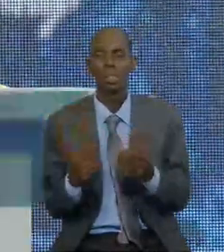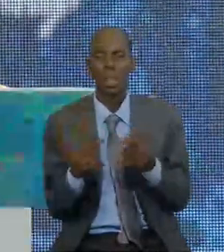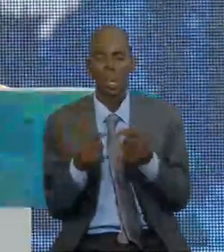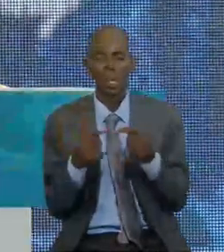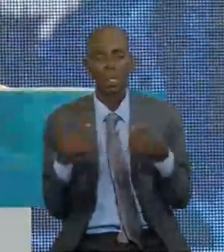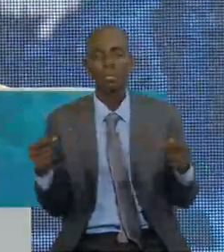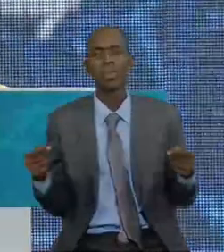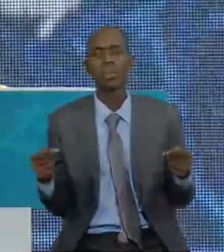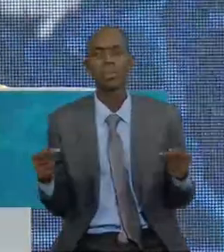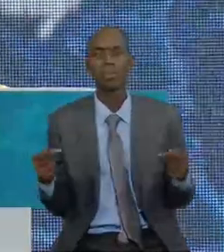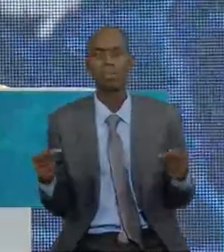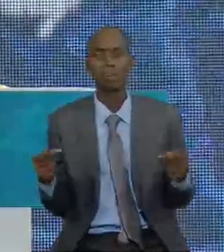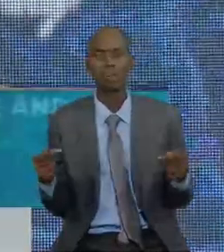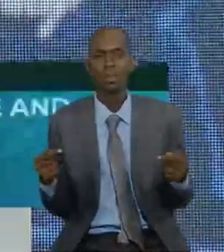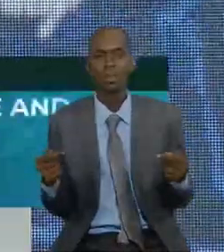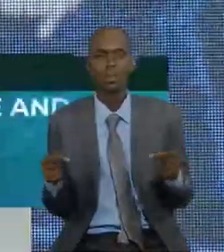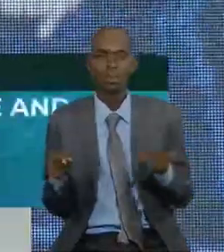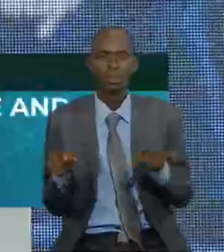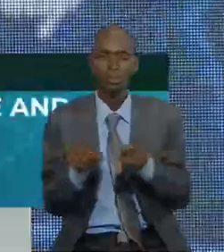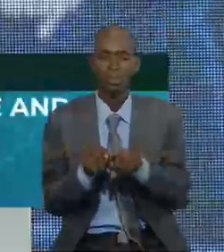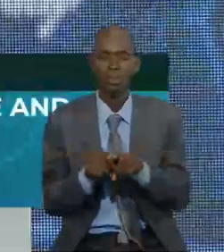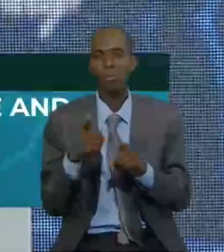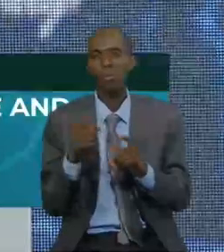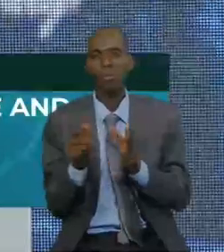la loi des ordonnances